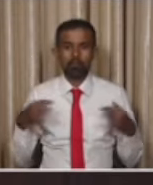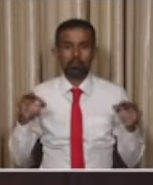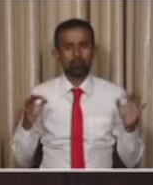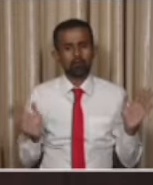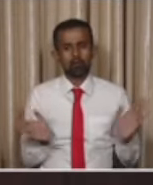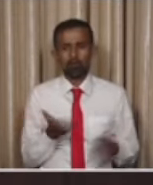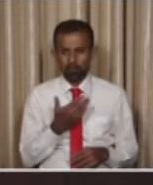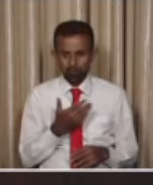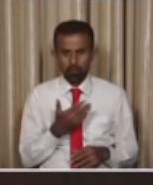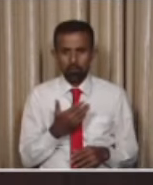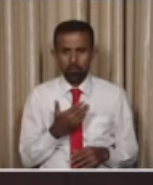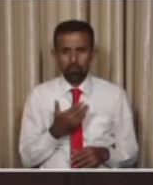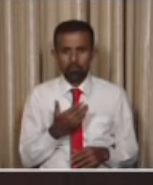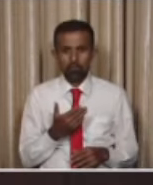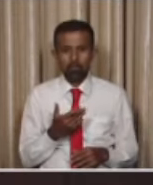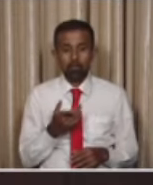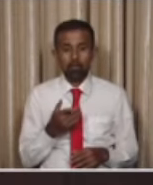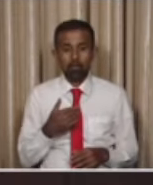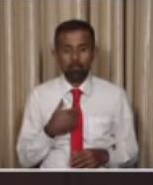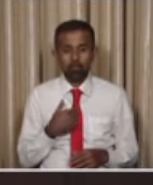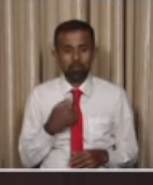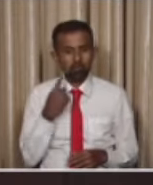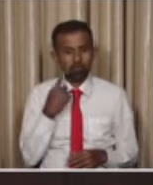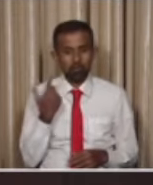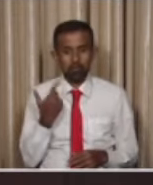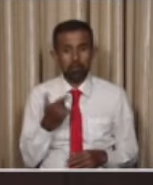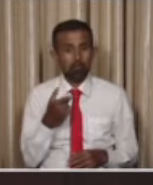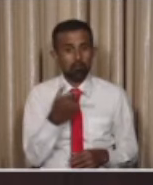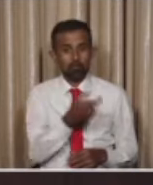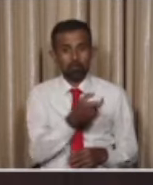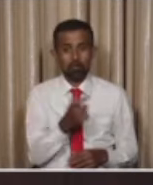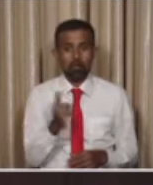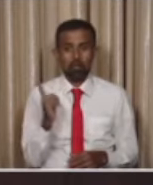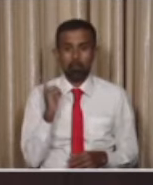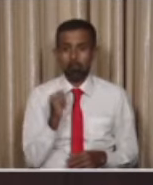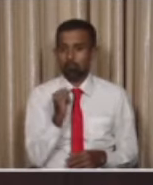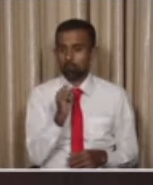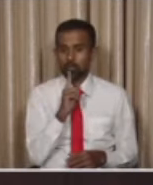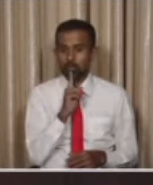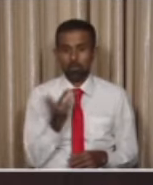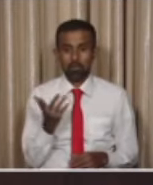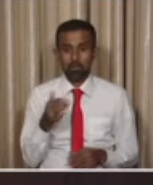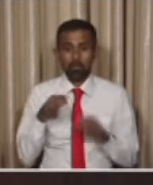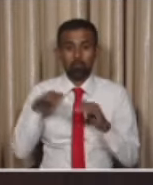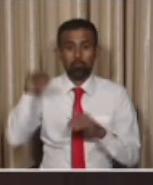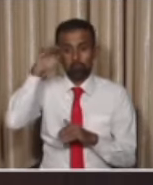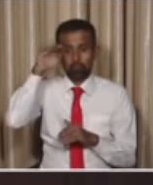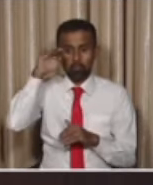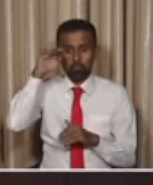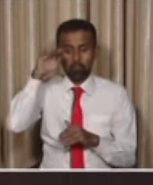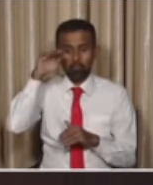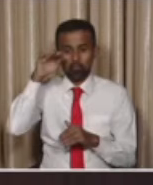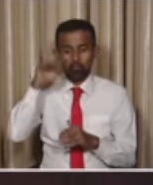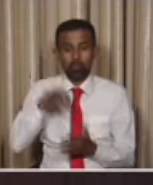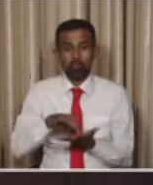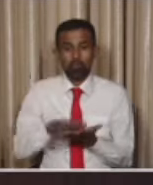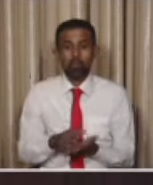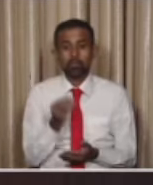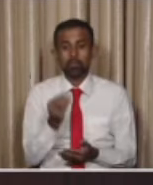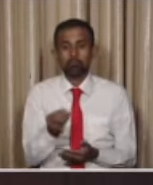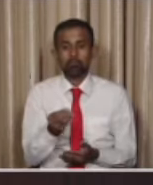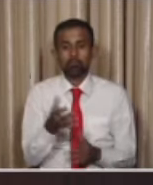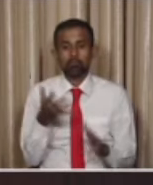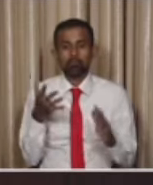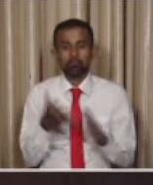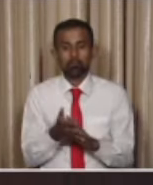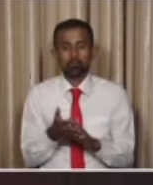terus mereka kriyat makar lapi hitannya, weditiya bu, solda adu berdikar, hebei, ekar ihelim, me tiendu diipu kartini paham, ekar